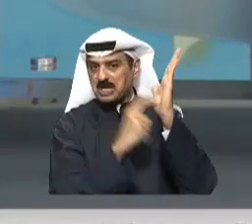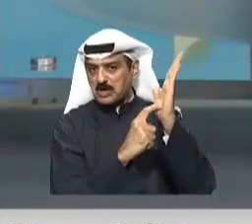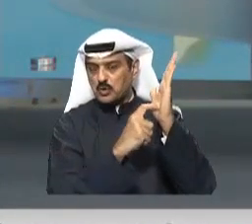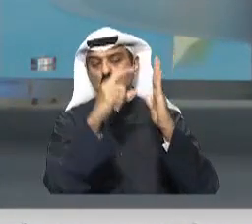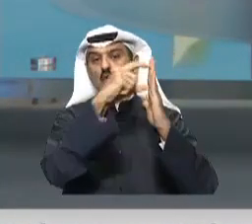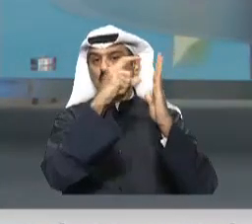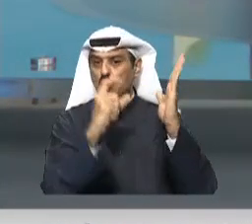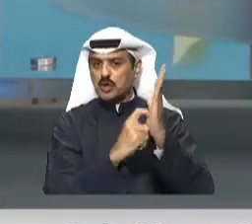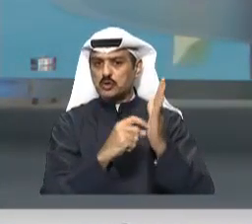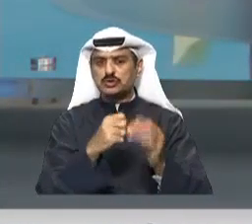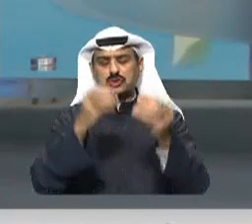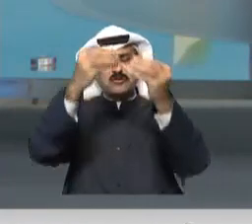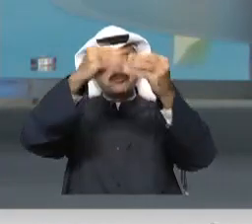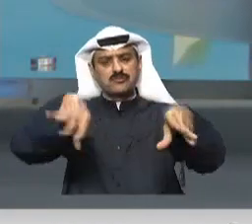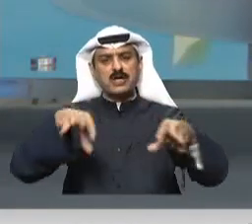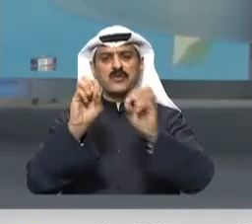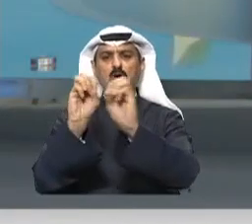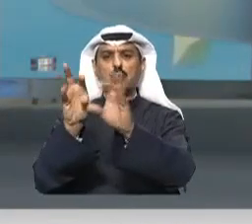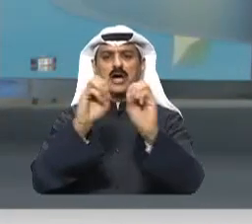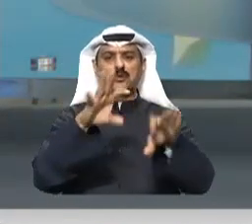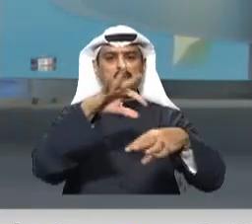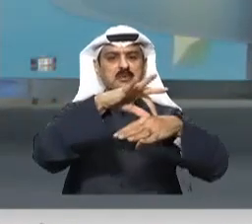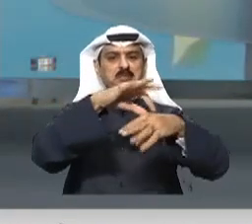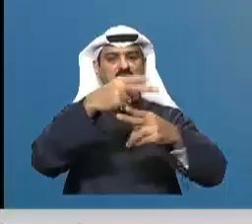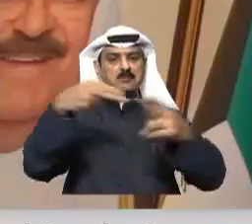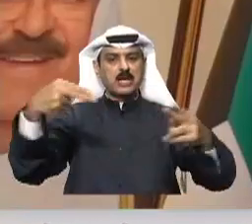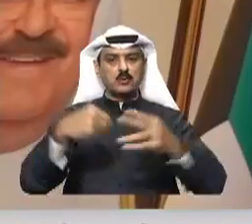شريحه واسعه من ابناء الوطن